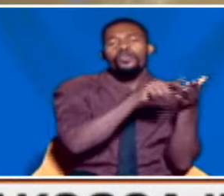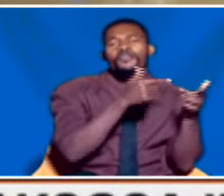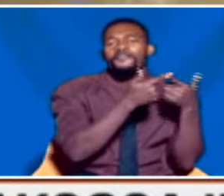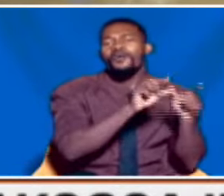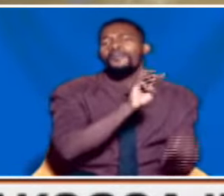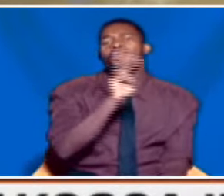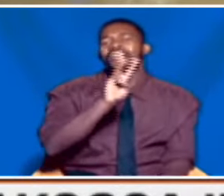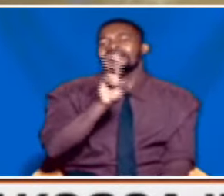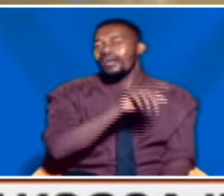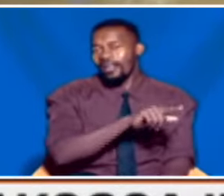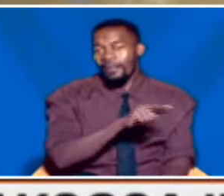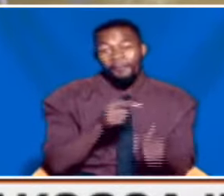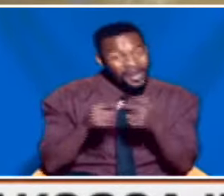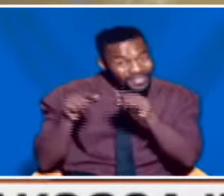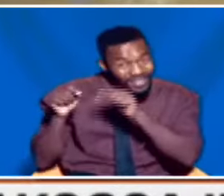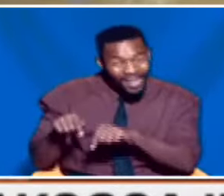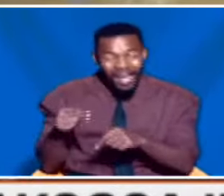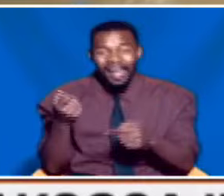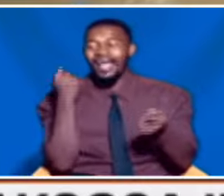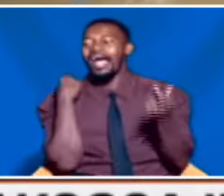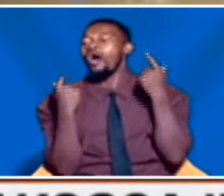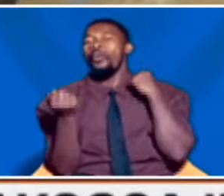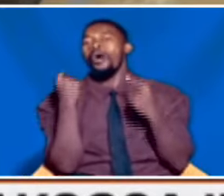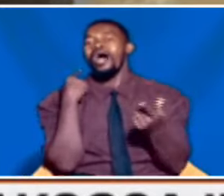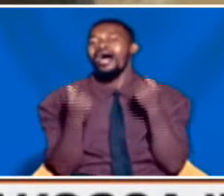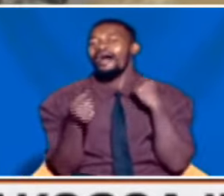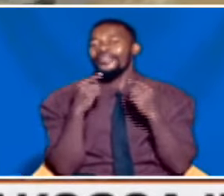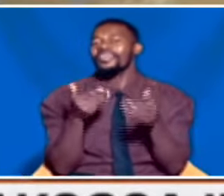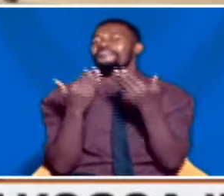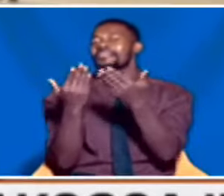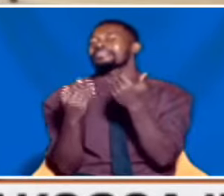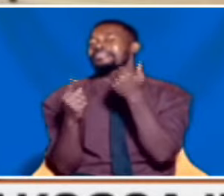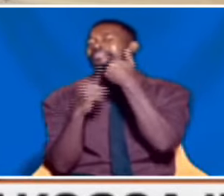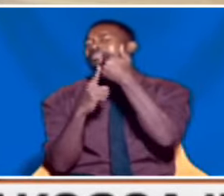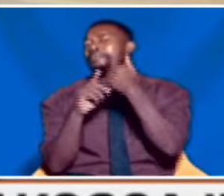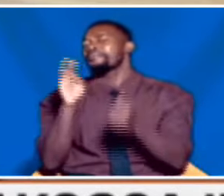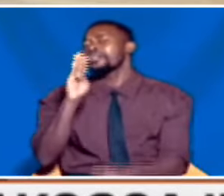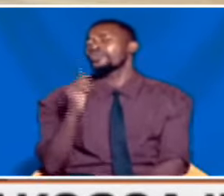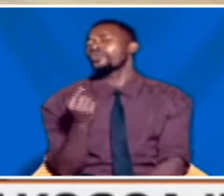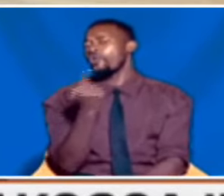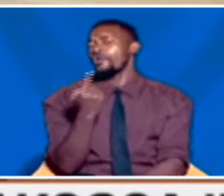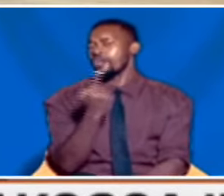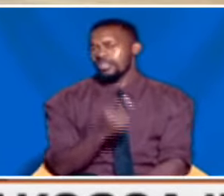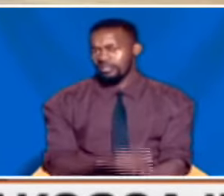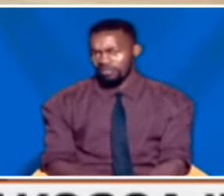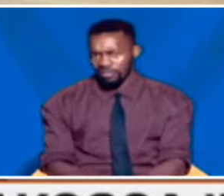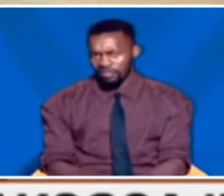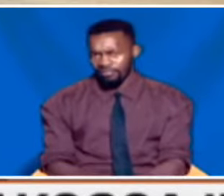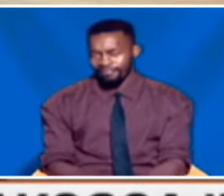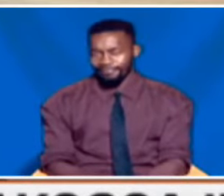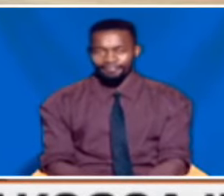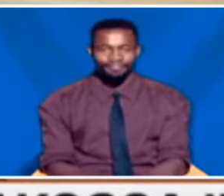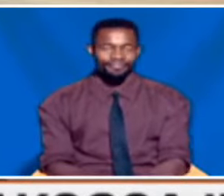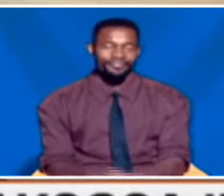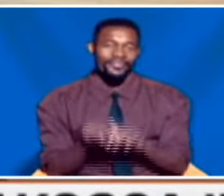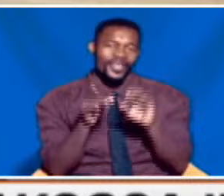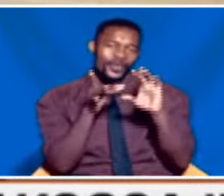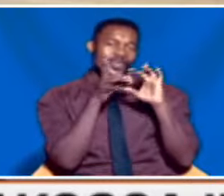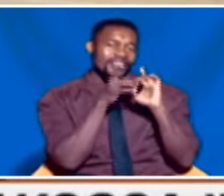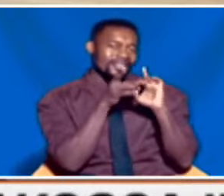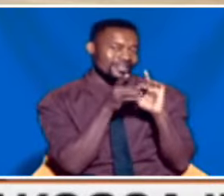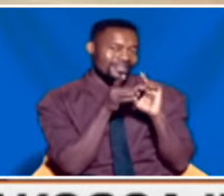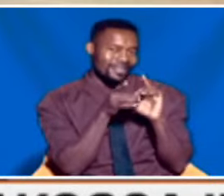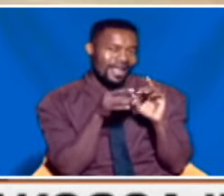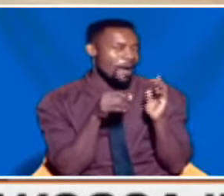ambayo imeendelea kuendesha hii nchi tunapewa bilioni 6. Our unity should not be a threat to anybody in this country.